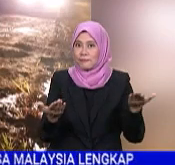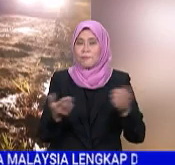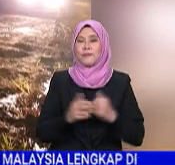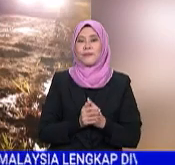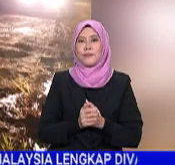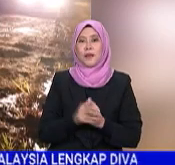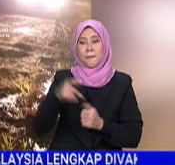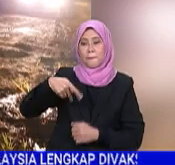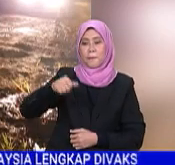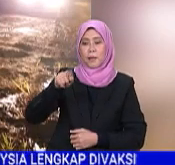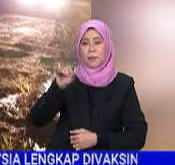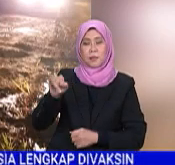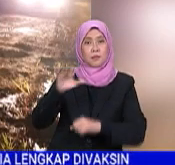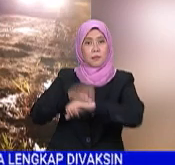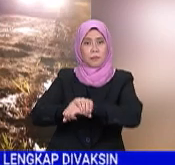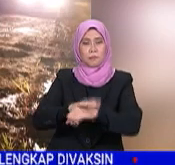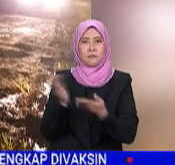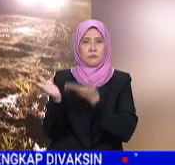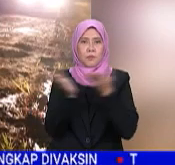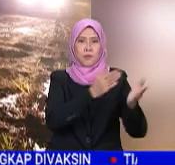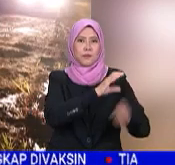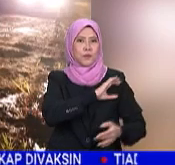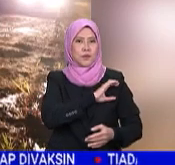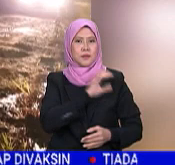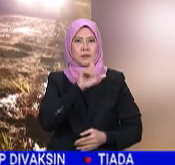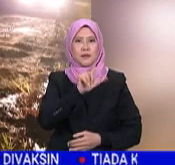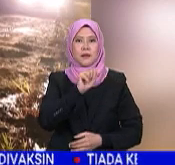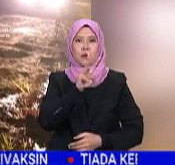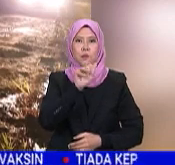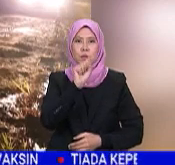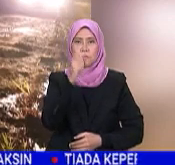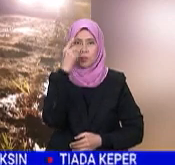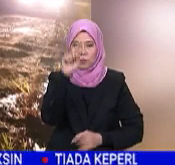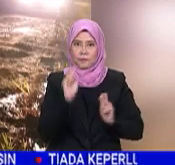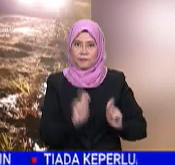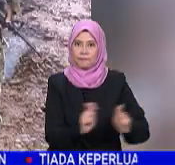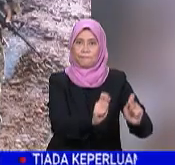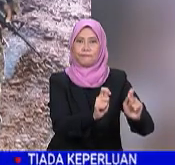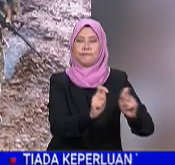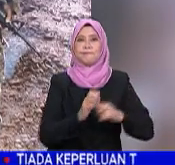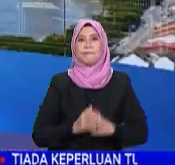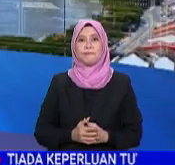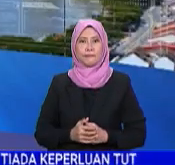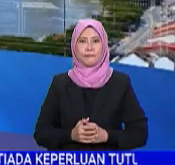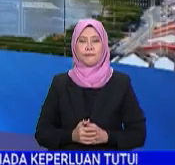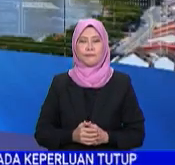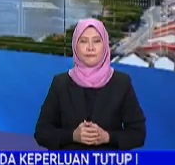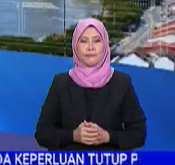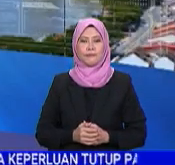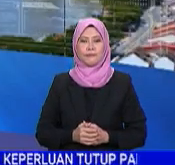kalipati yang ditahan telah dibawa ke ibu pejabat polis daerah lawas untuk tindakan lanjut